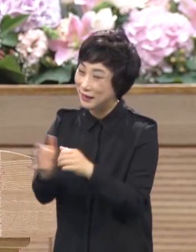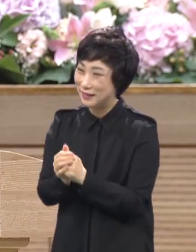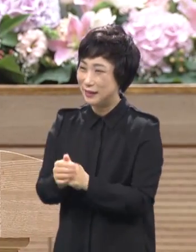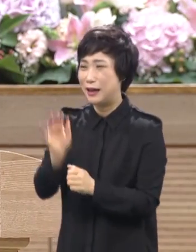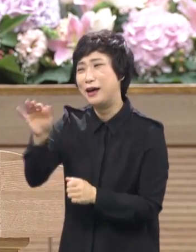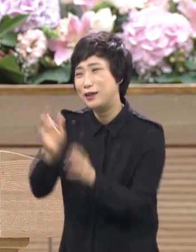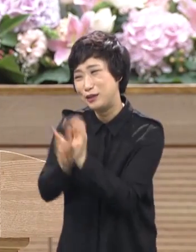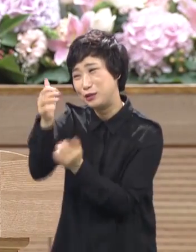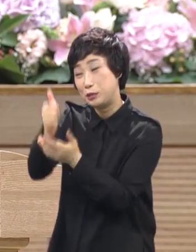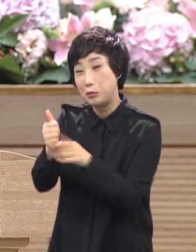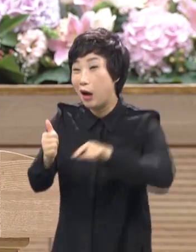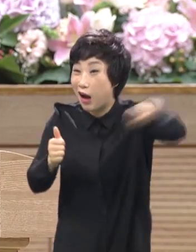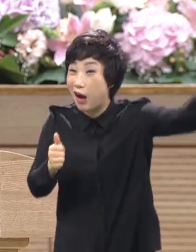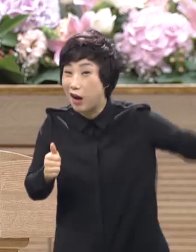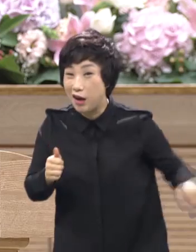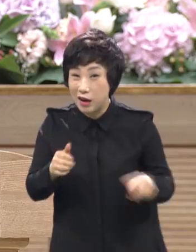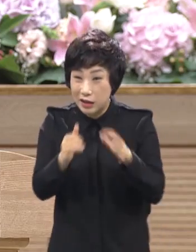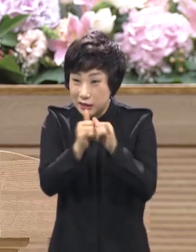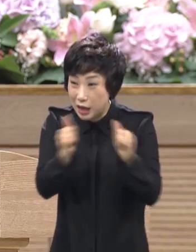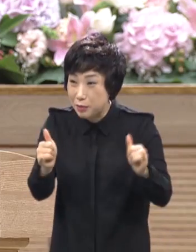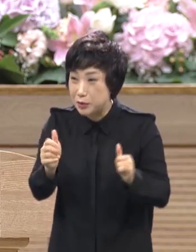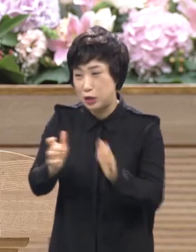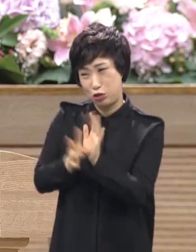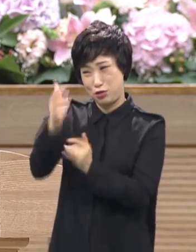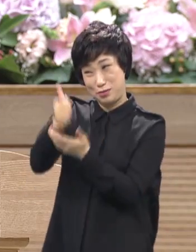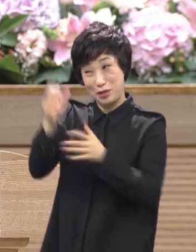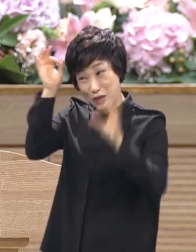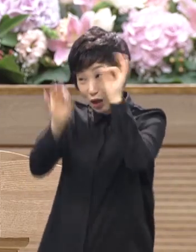사람들이 주님을 찾습니다.